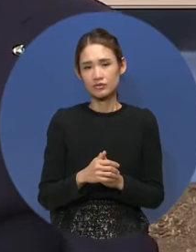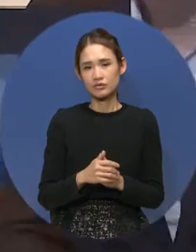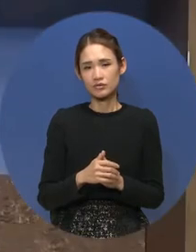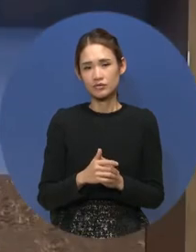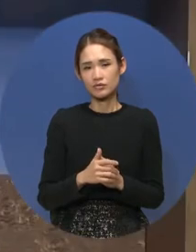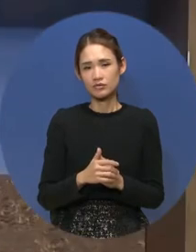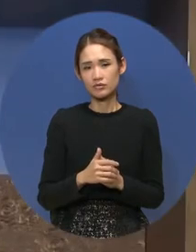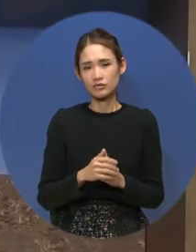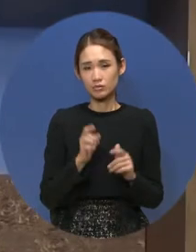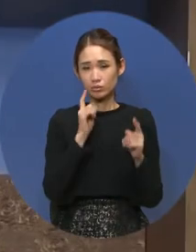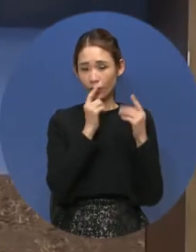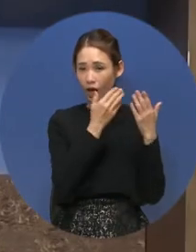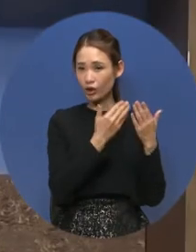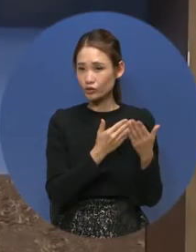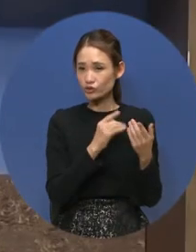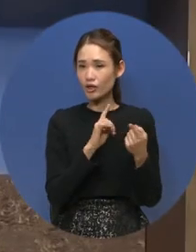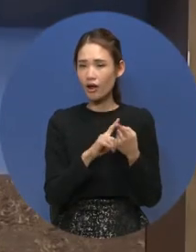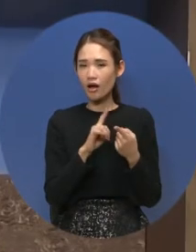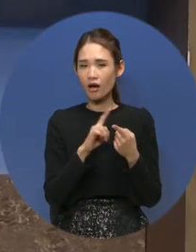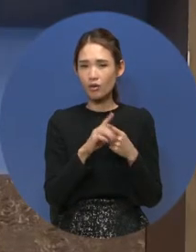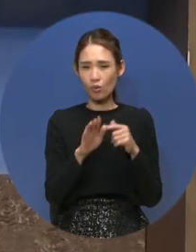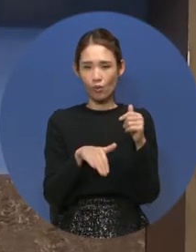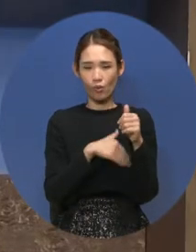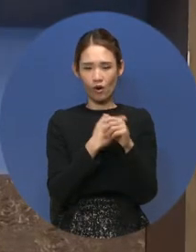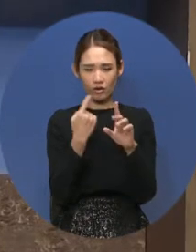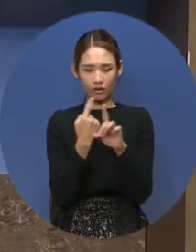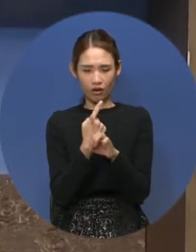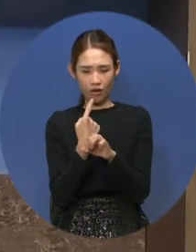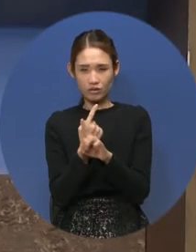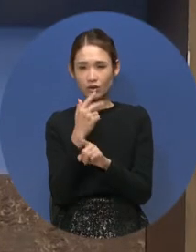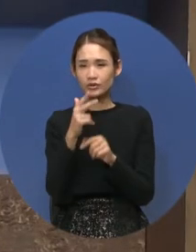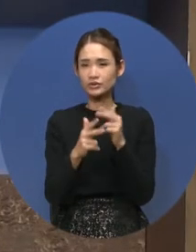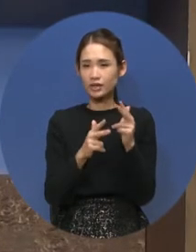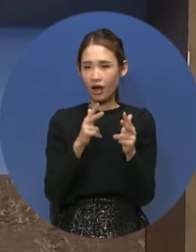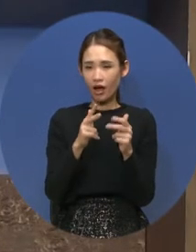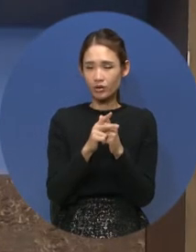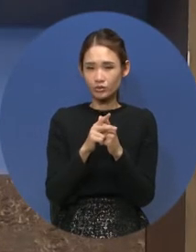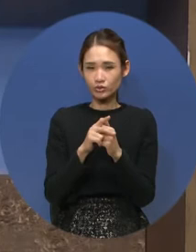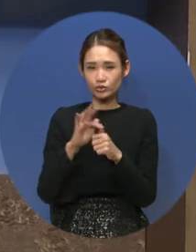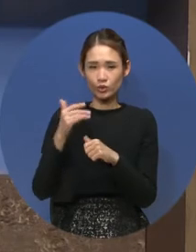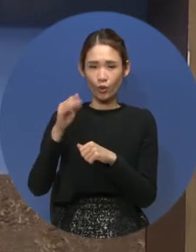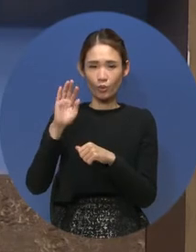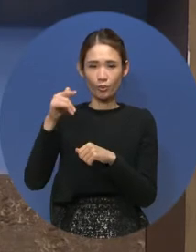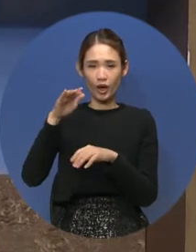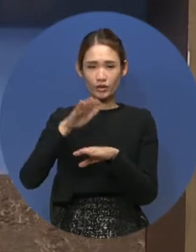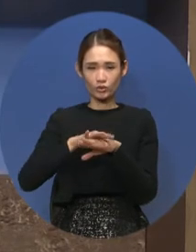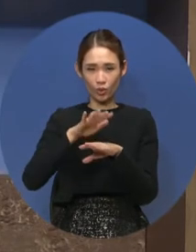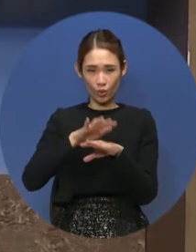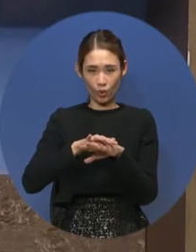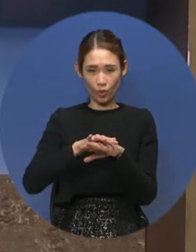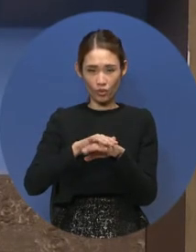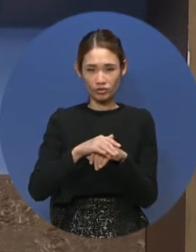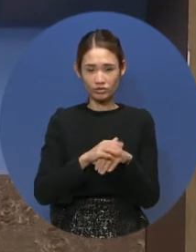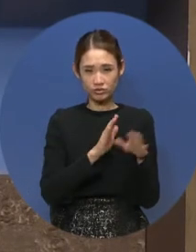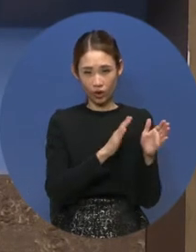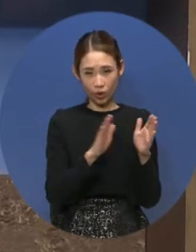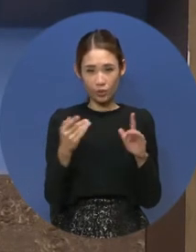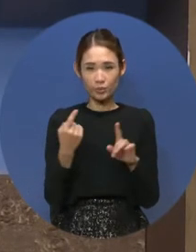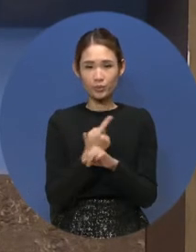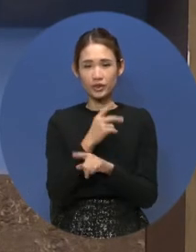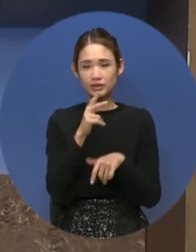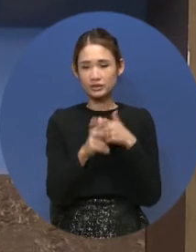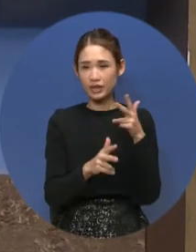네, 이제 말씀해 주신 것처럼 이제 환경 개선 사업부터 쪽방촌 그리고 집창촌 정비 사업